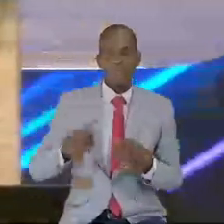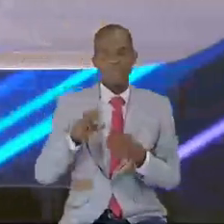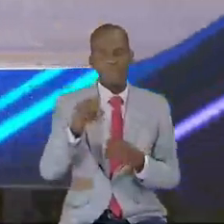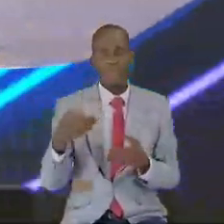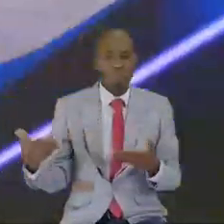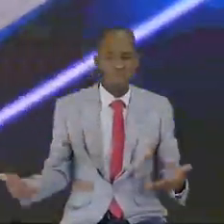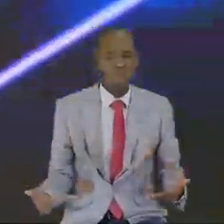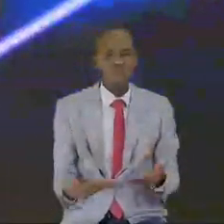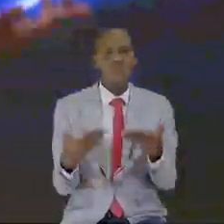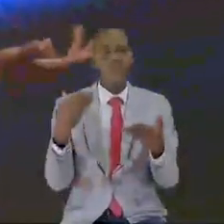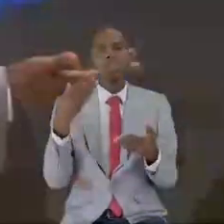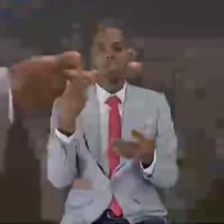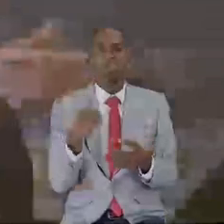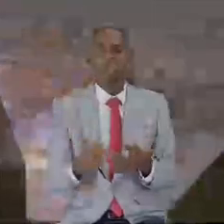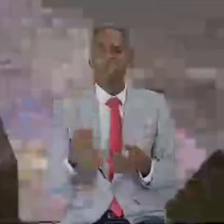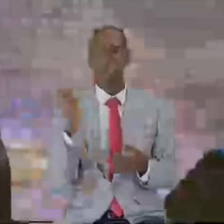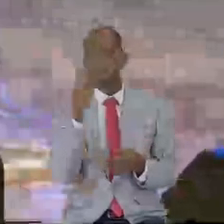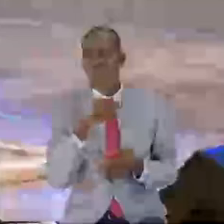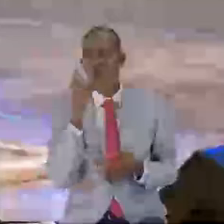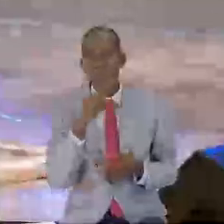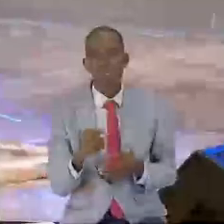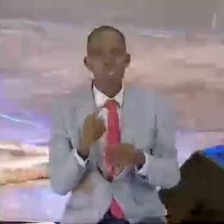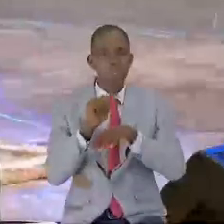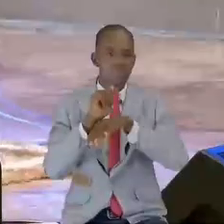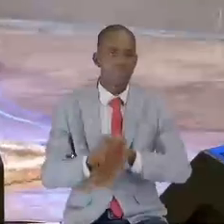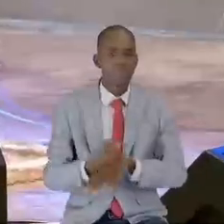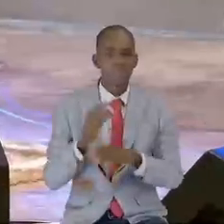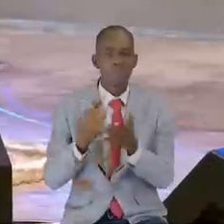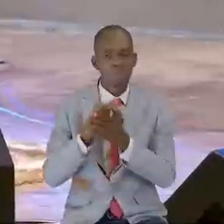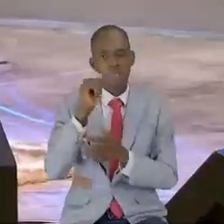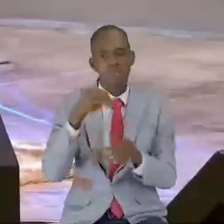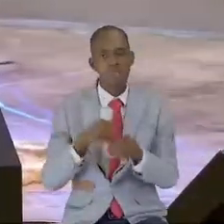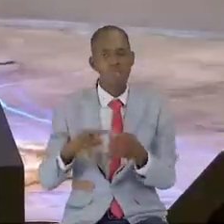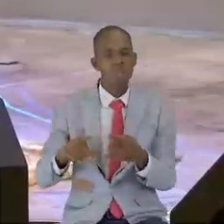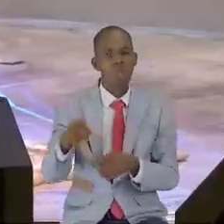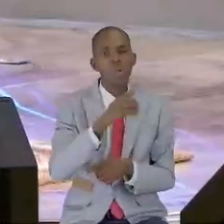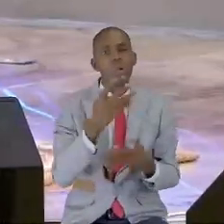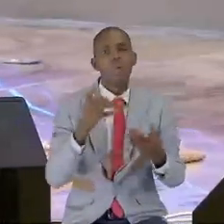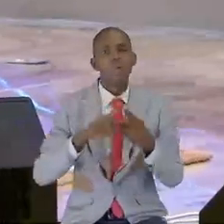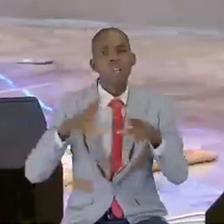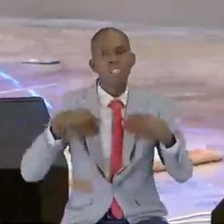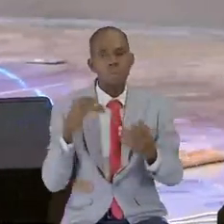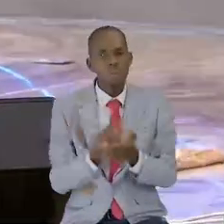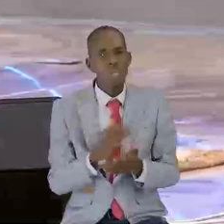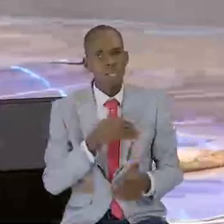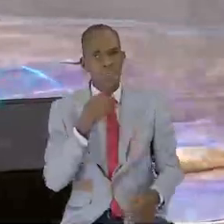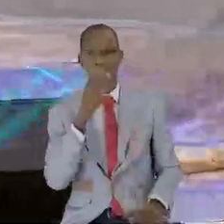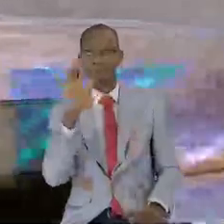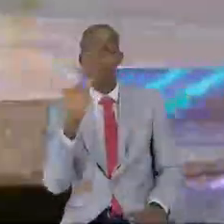la superstition. Ils vous ont présenté la tradition et vous l'acceptez. Ils veulent pouvoir compter. J'ai